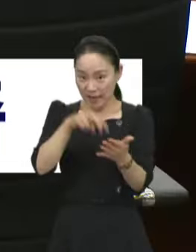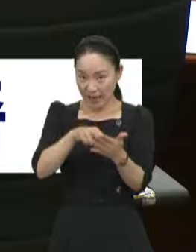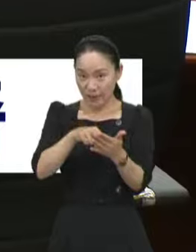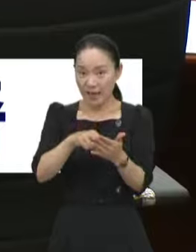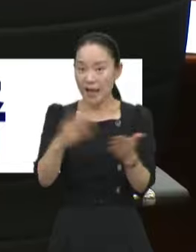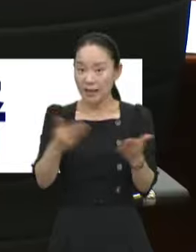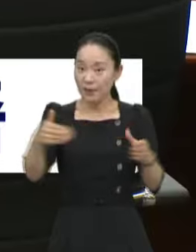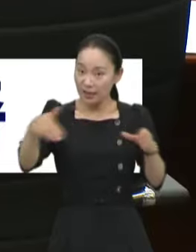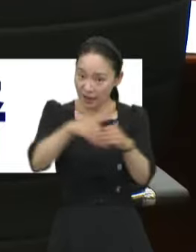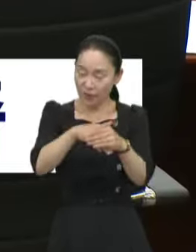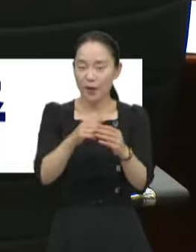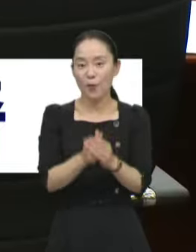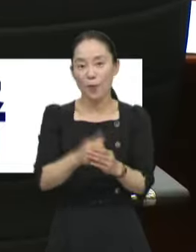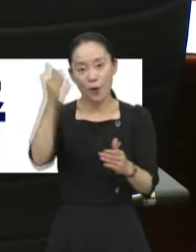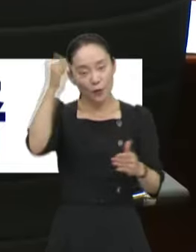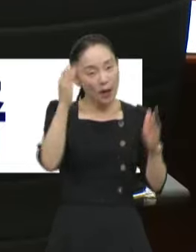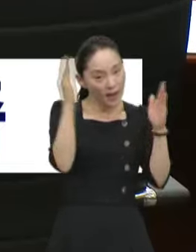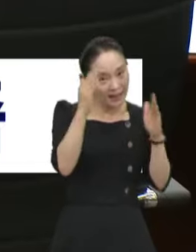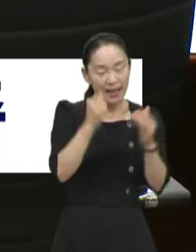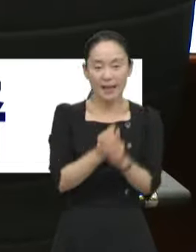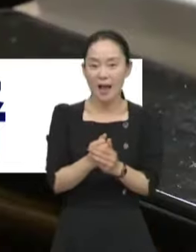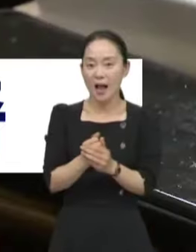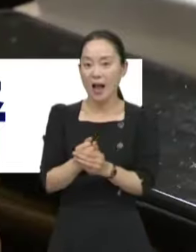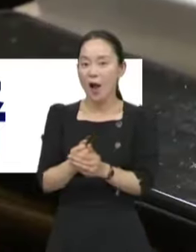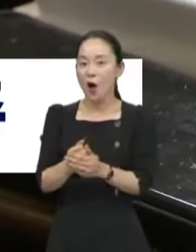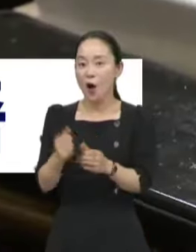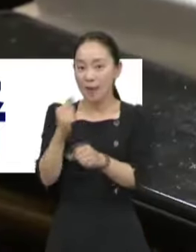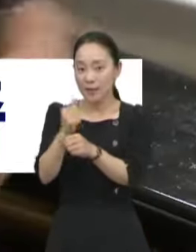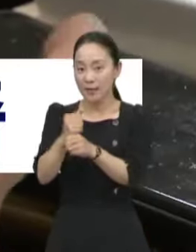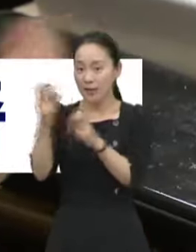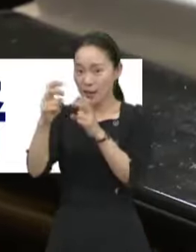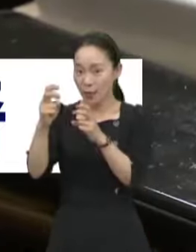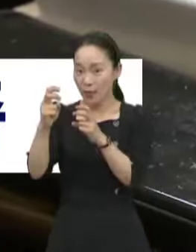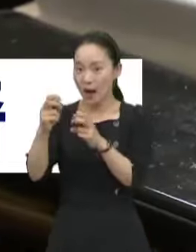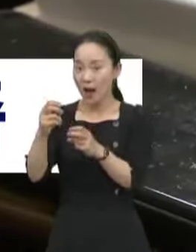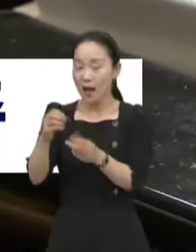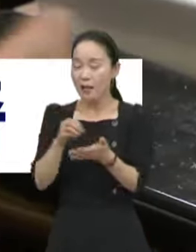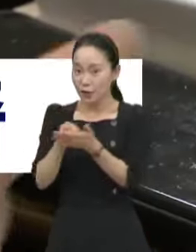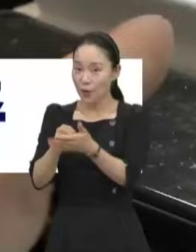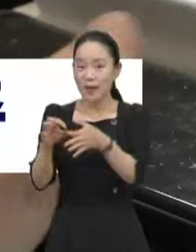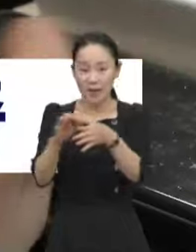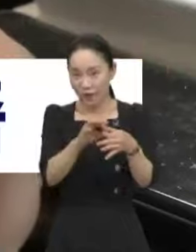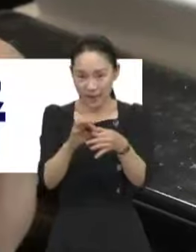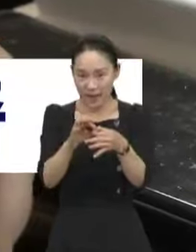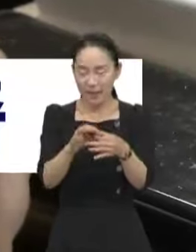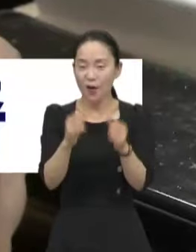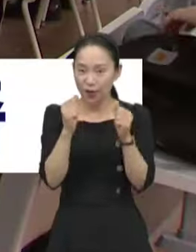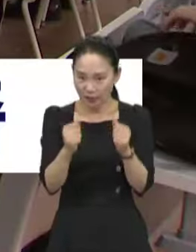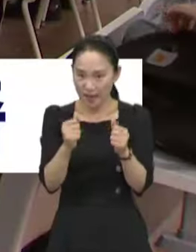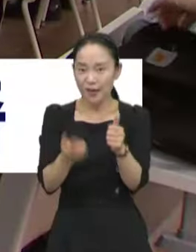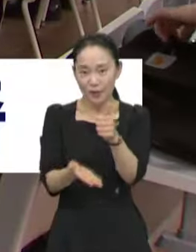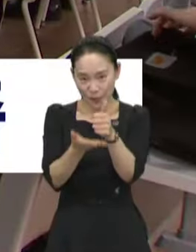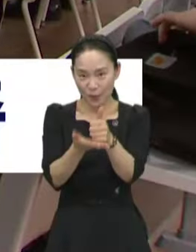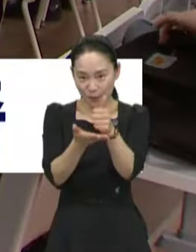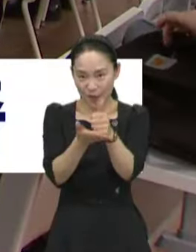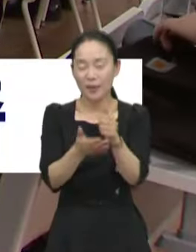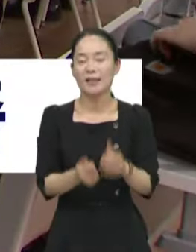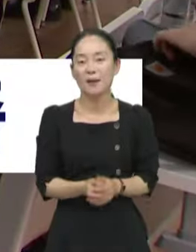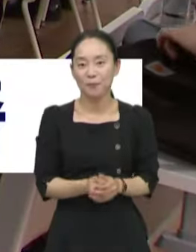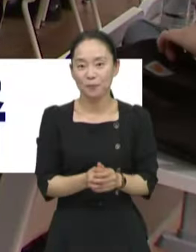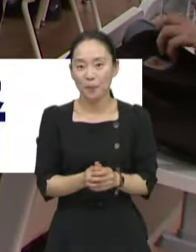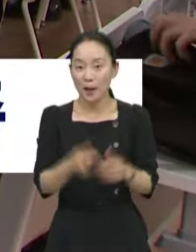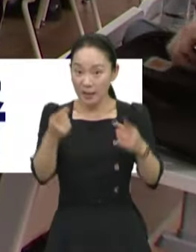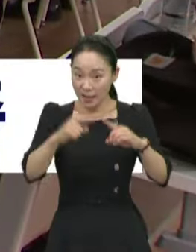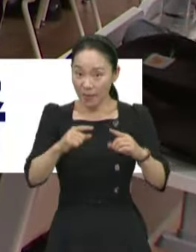체결하고 유학생과 제조업 분야 훈련 기업에 취업을 연계해 지역 정착을 유도하기로 했습니다. 올해는 참여